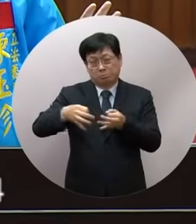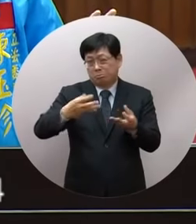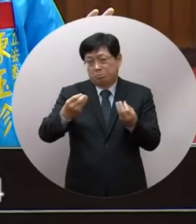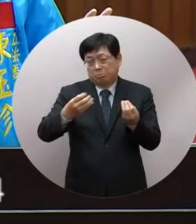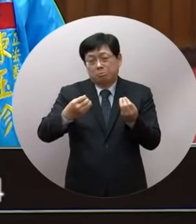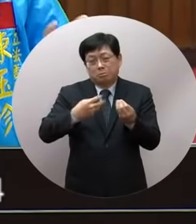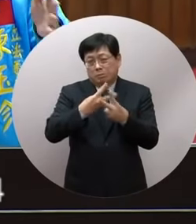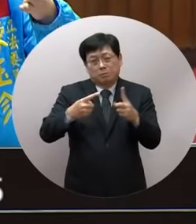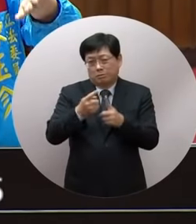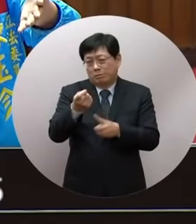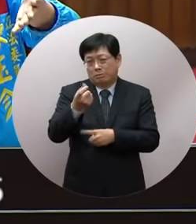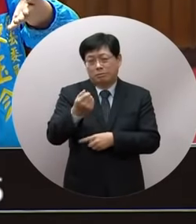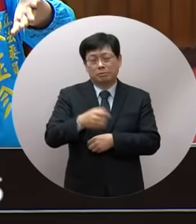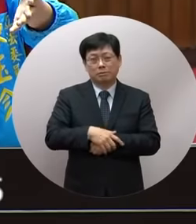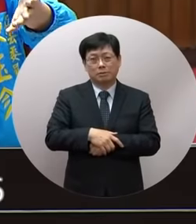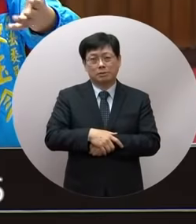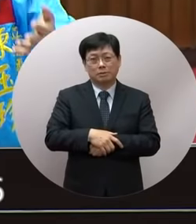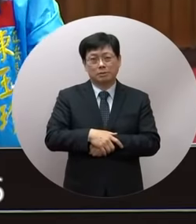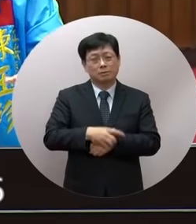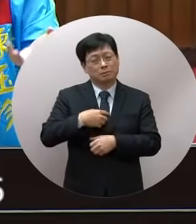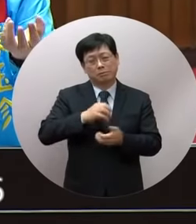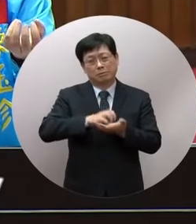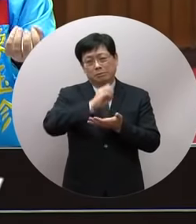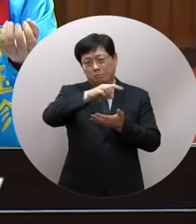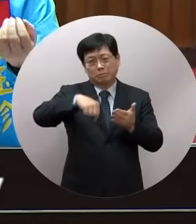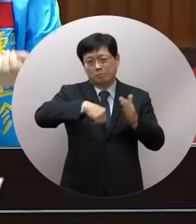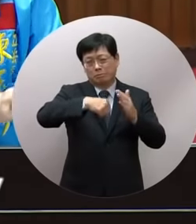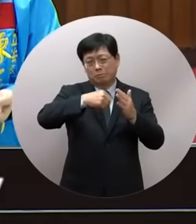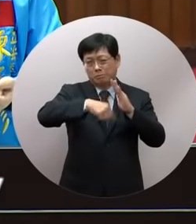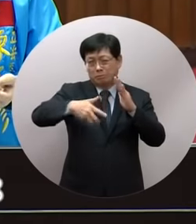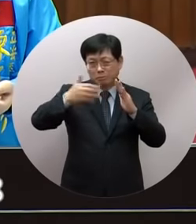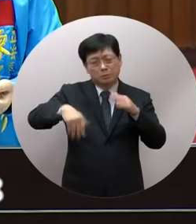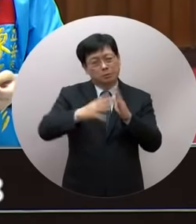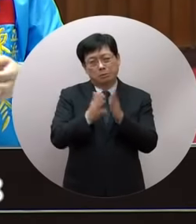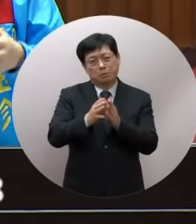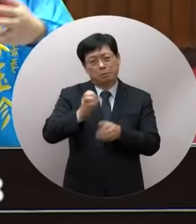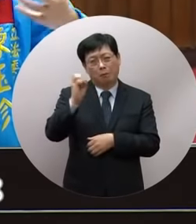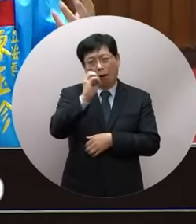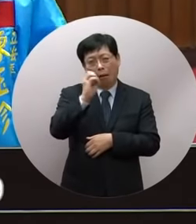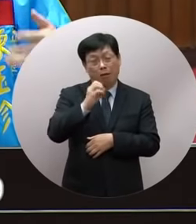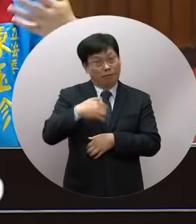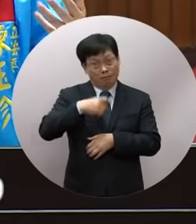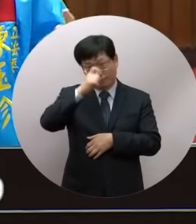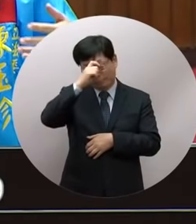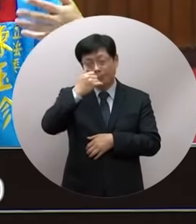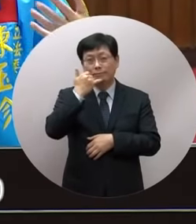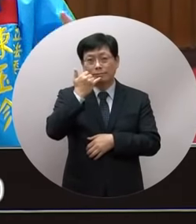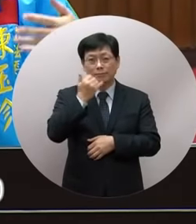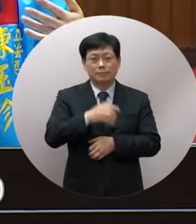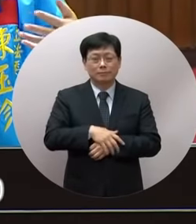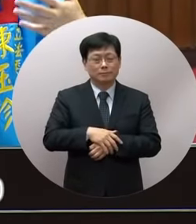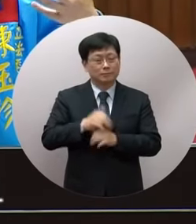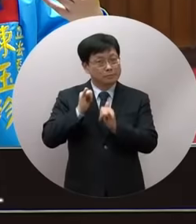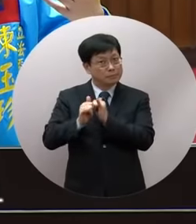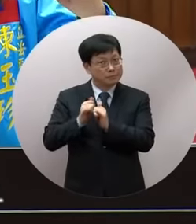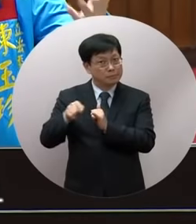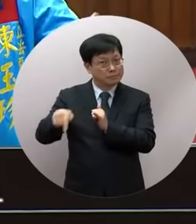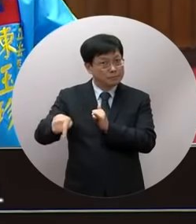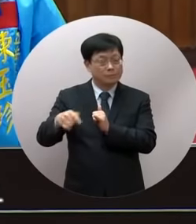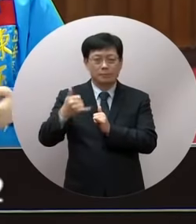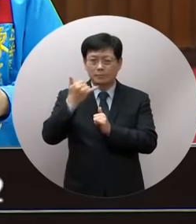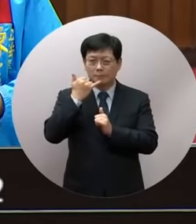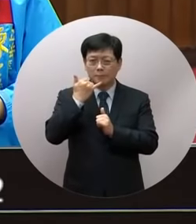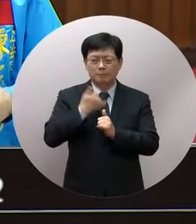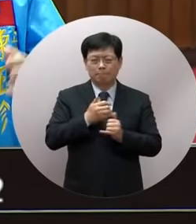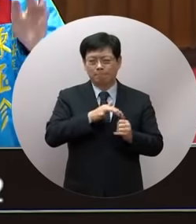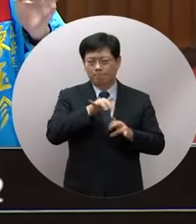全也啊无客人。那顶个我跟甲部院长讲个，都是完全归零嘛吼。那我们当然希望现在让民众。多一